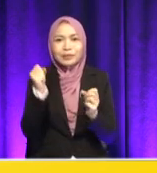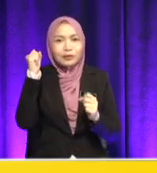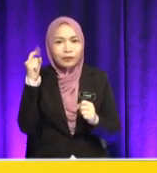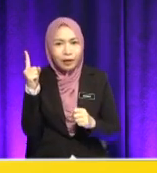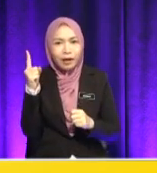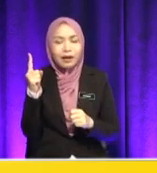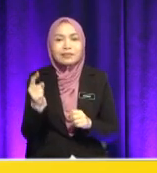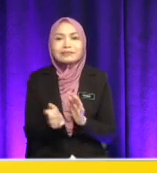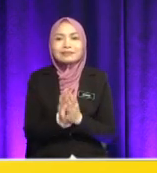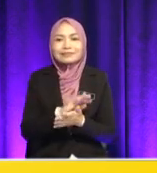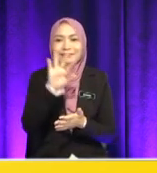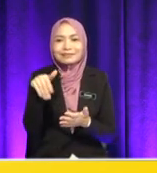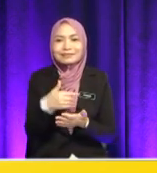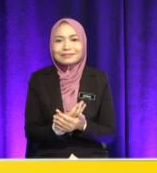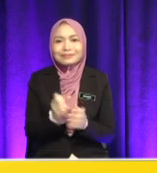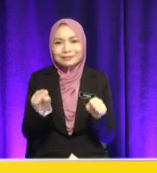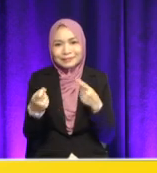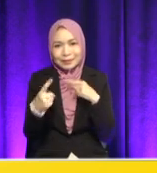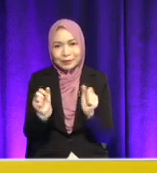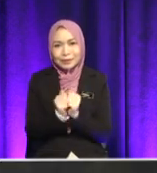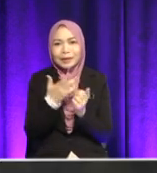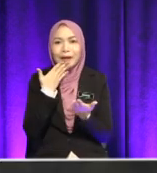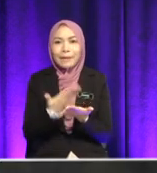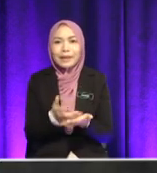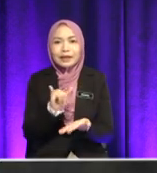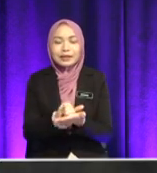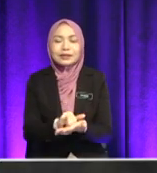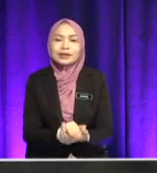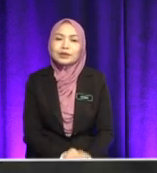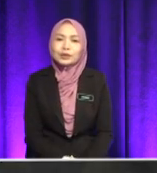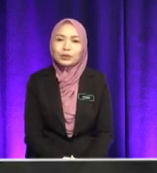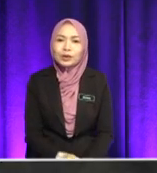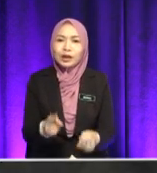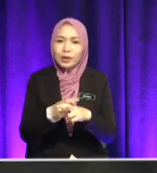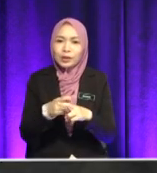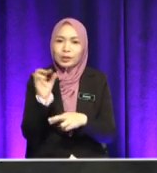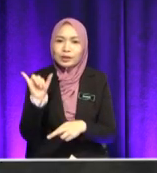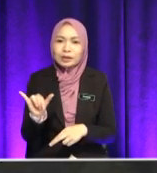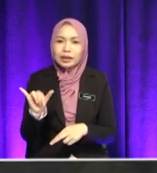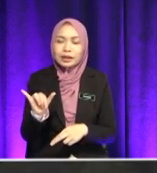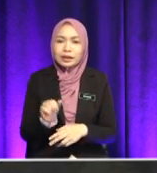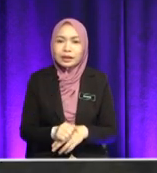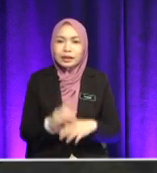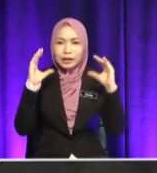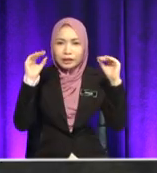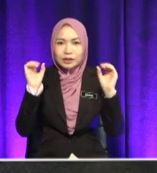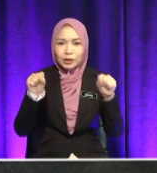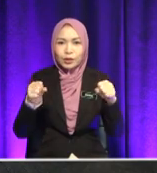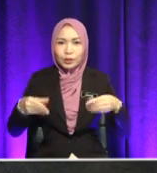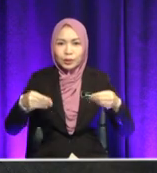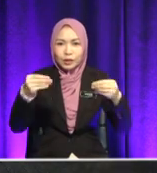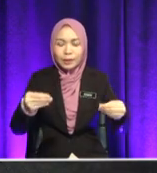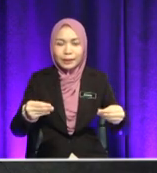semua dalam kacang sahajai itulah dia rumusnya yang telah diberikan oleh cego Asman karena kita telah